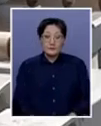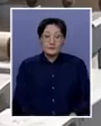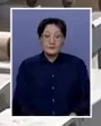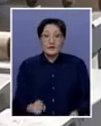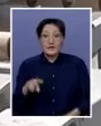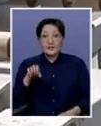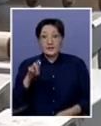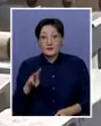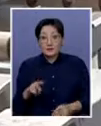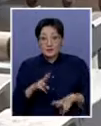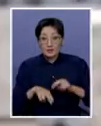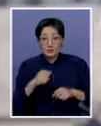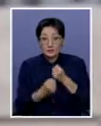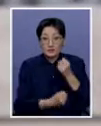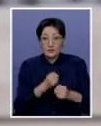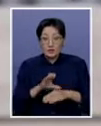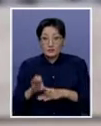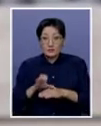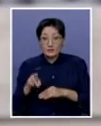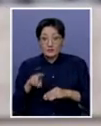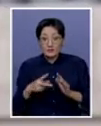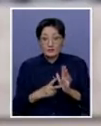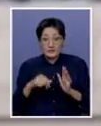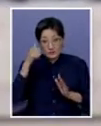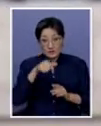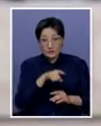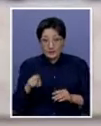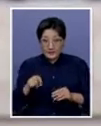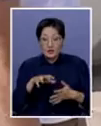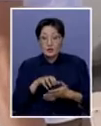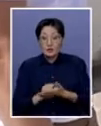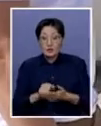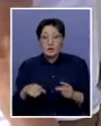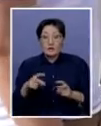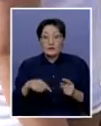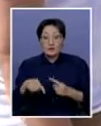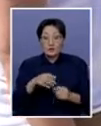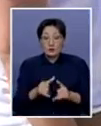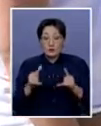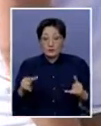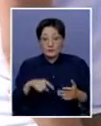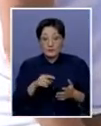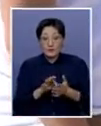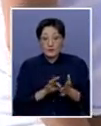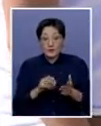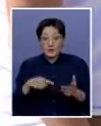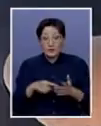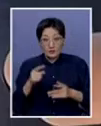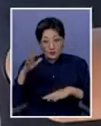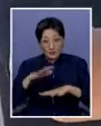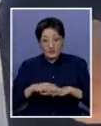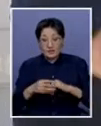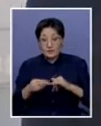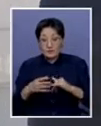Айдын Тоққожаұлы құрылыс материалдарын өндірумен 2008 жылдан бері айналысып келеді. Кәсібін кеңейту мақсатында қала әкімдігінен жер